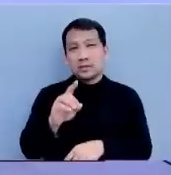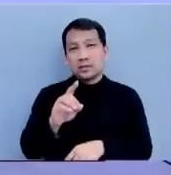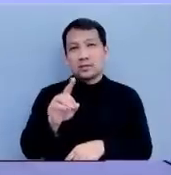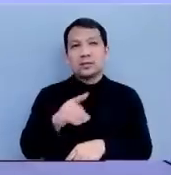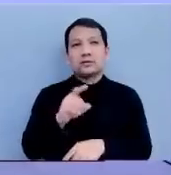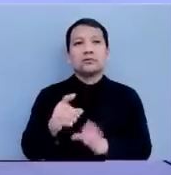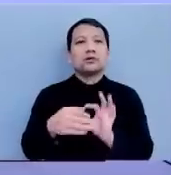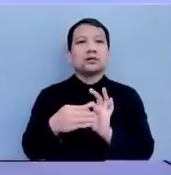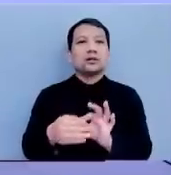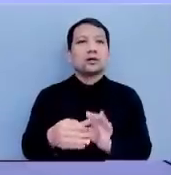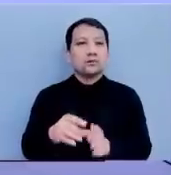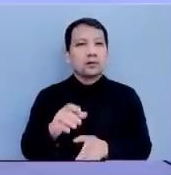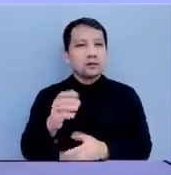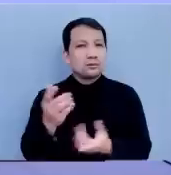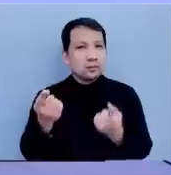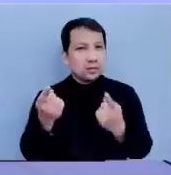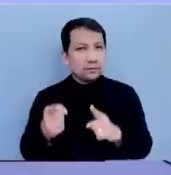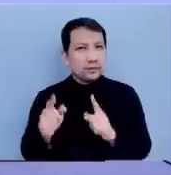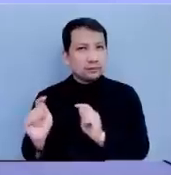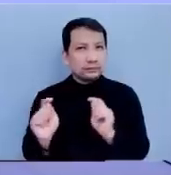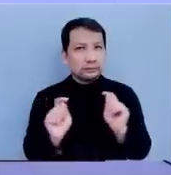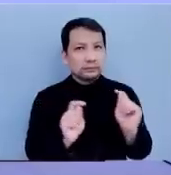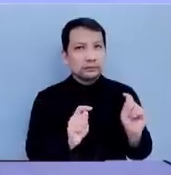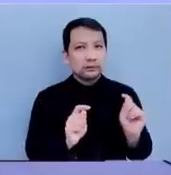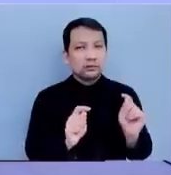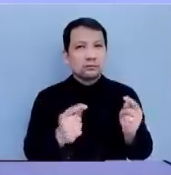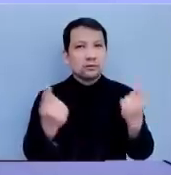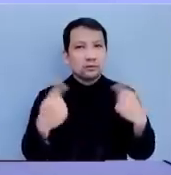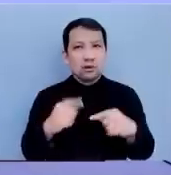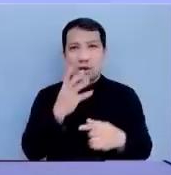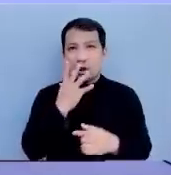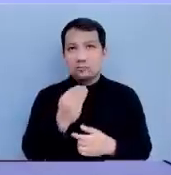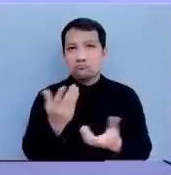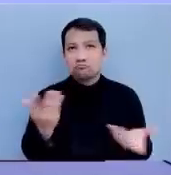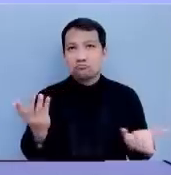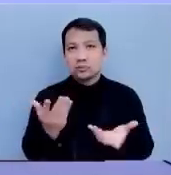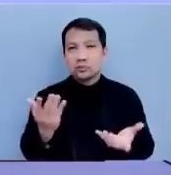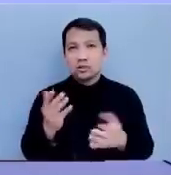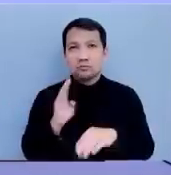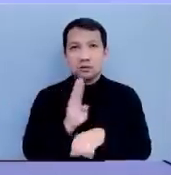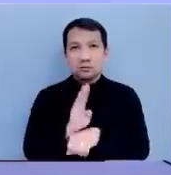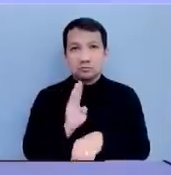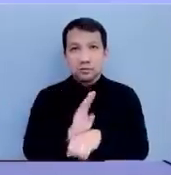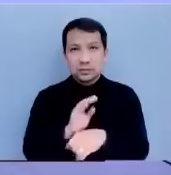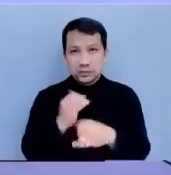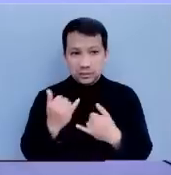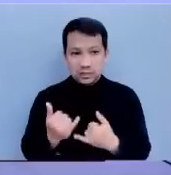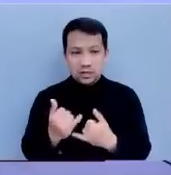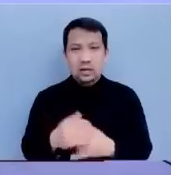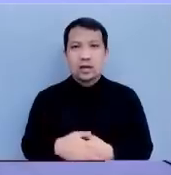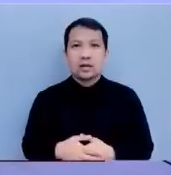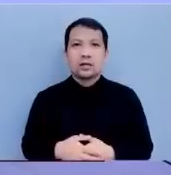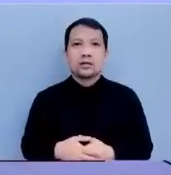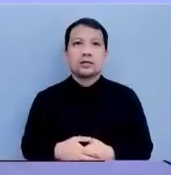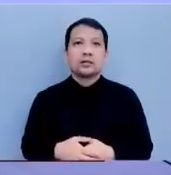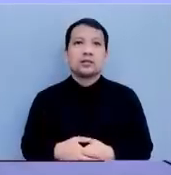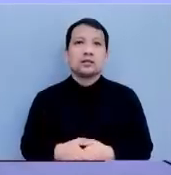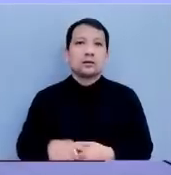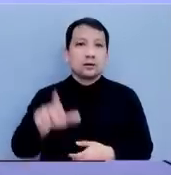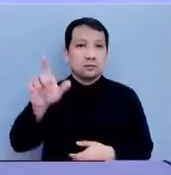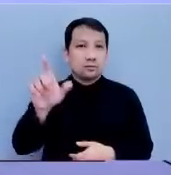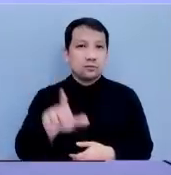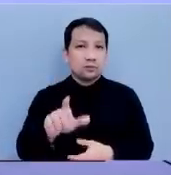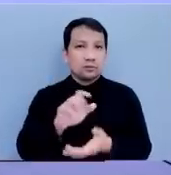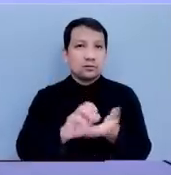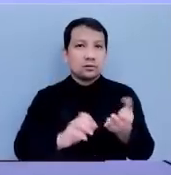Business, may epekto ang lipatan na ito sa kung saan lulugar ang mga negosyo ngayon. Halimbawa, mas mababa daw ang